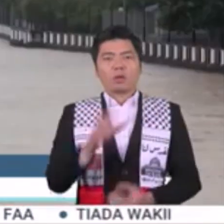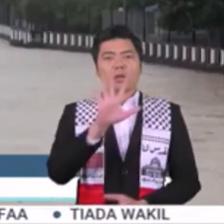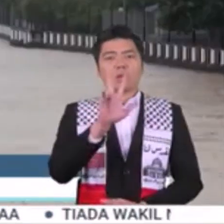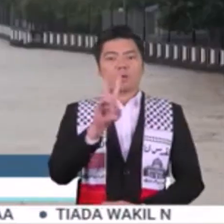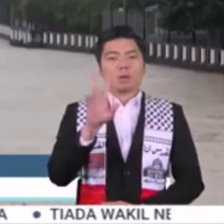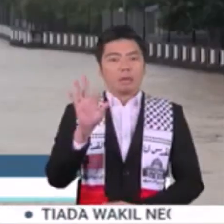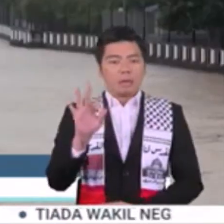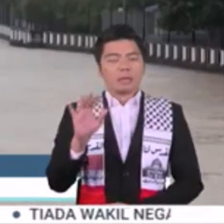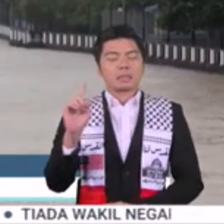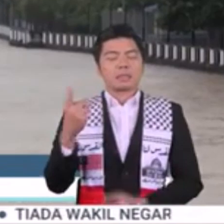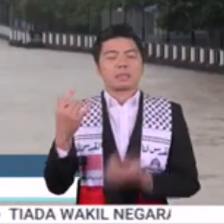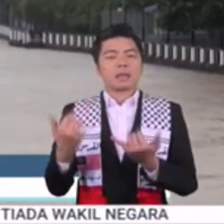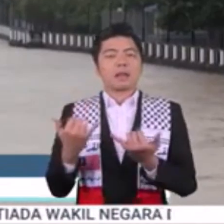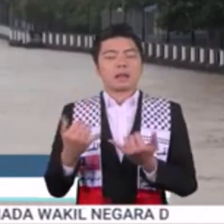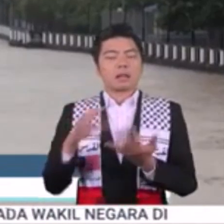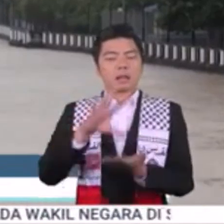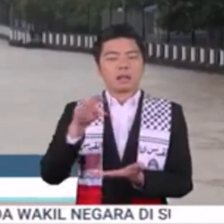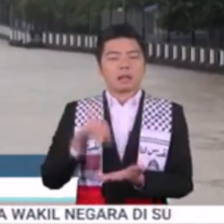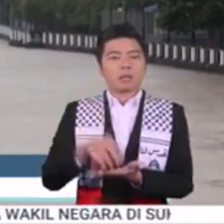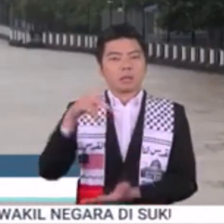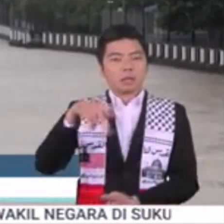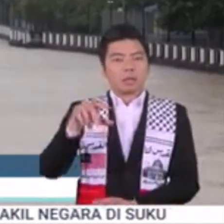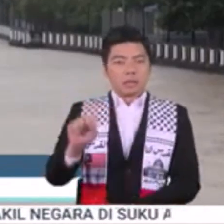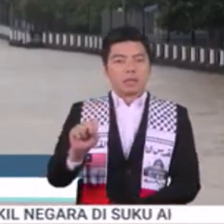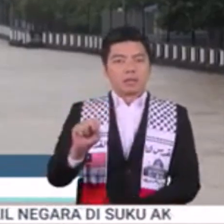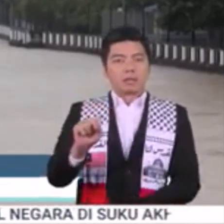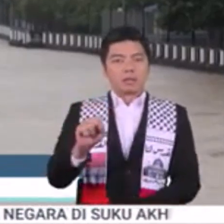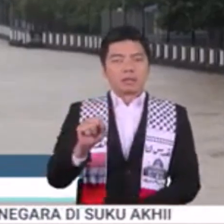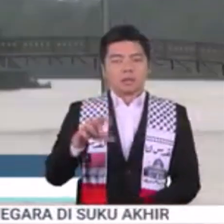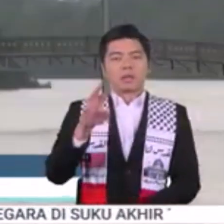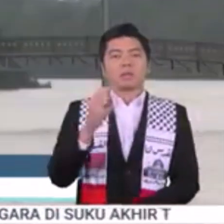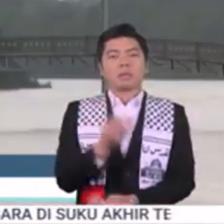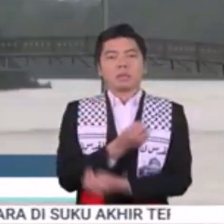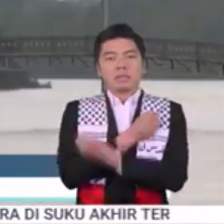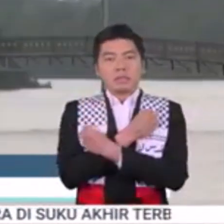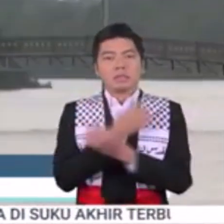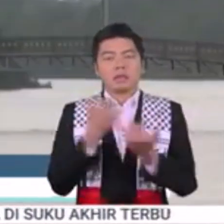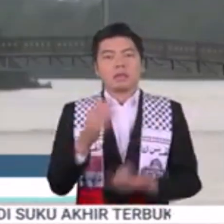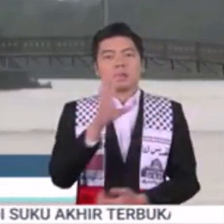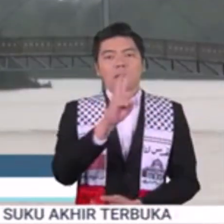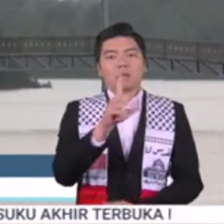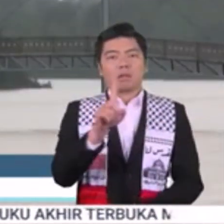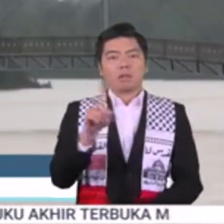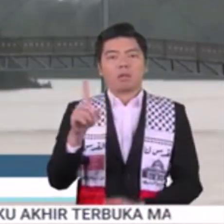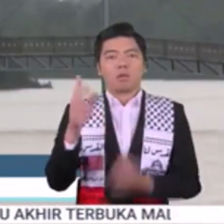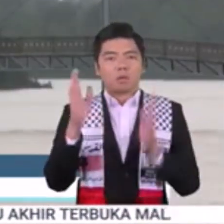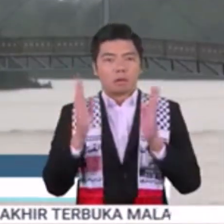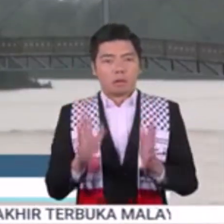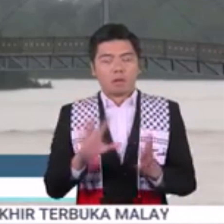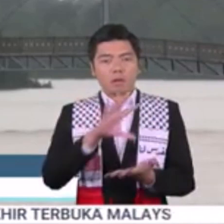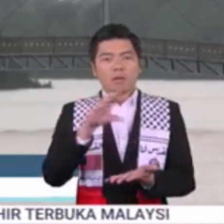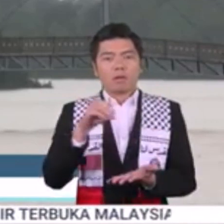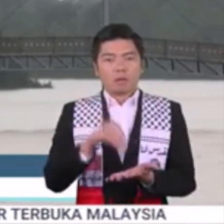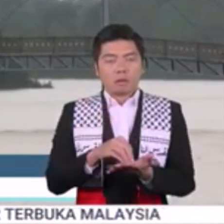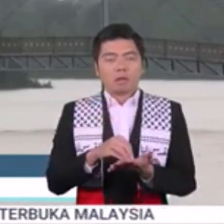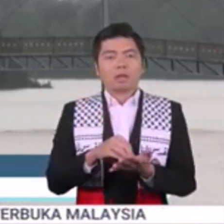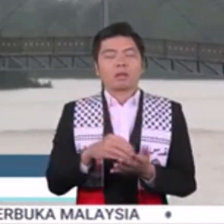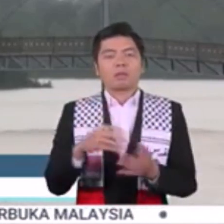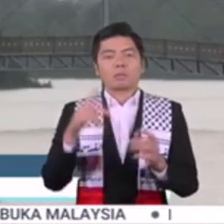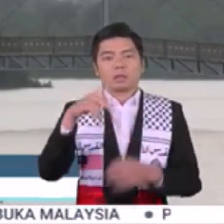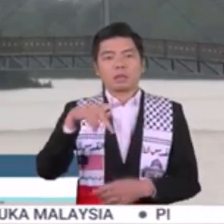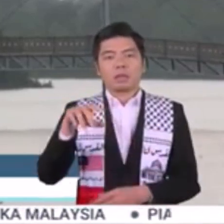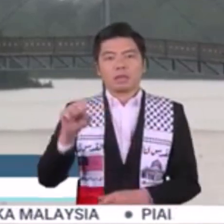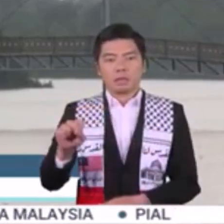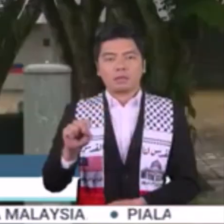penduduk masih berlindung di 5 PPS ini diikuti Mersing Yang Kekal dengan 611 orang daripada